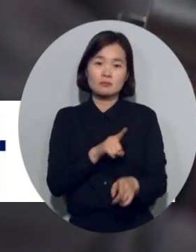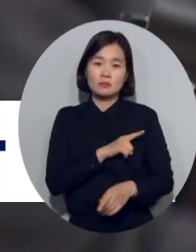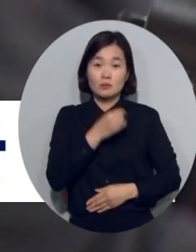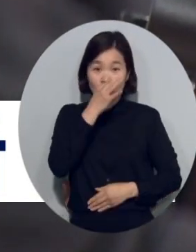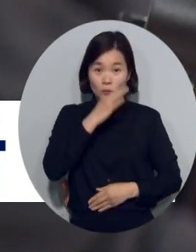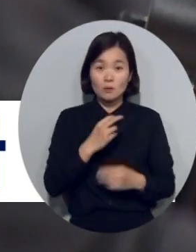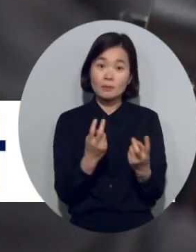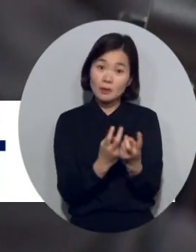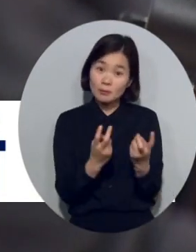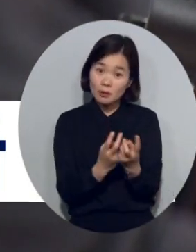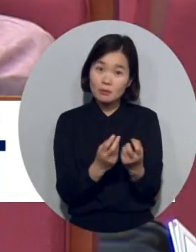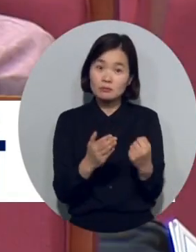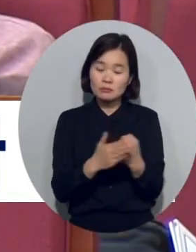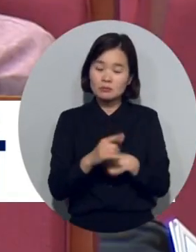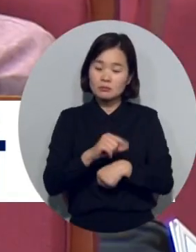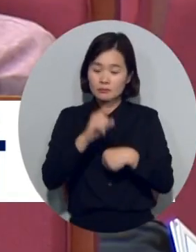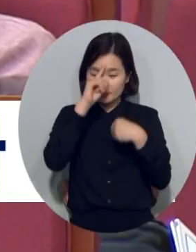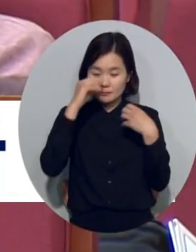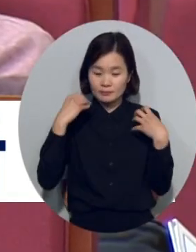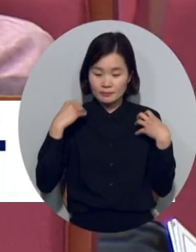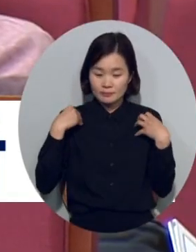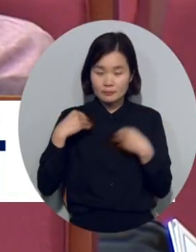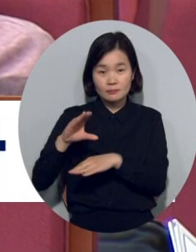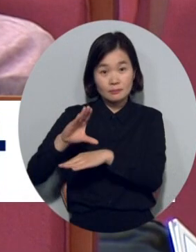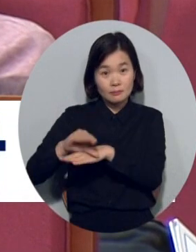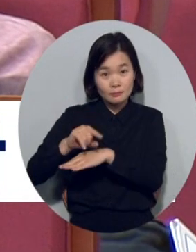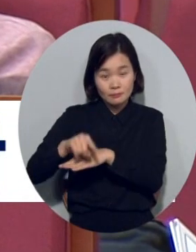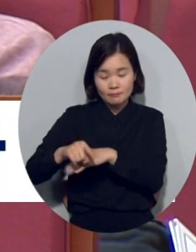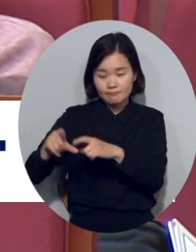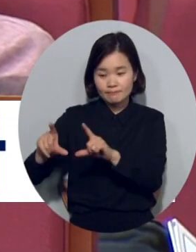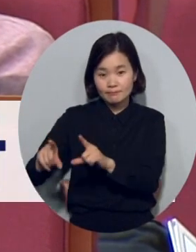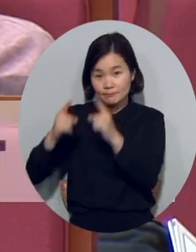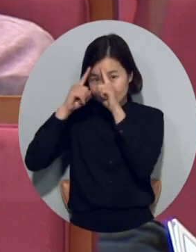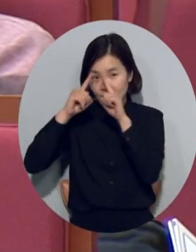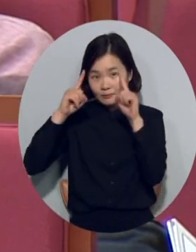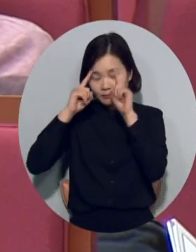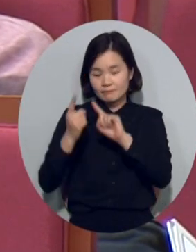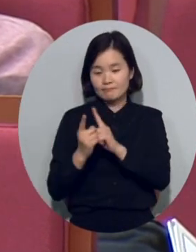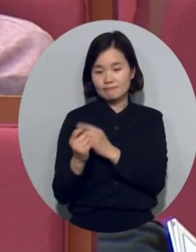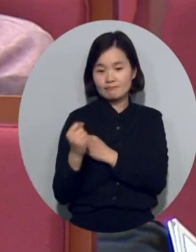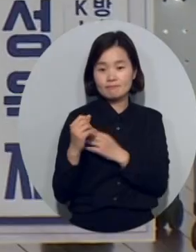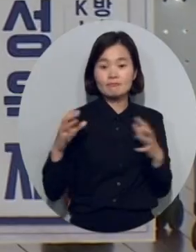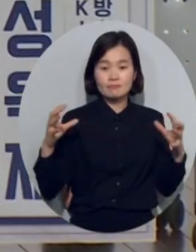효과적인 방법이라며 지자체와 지역방송, 지역 거점 대학이 상호